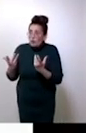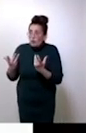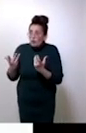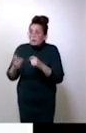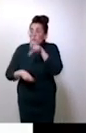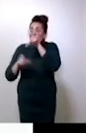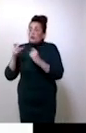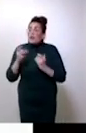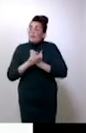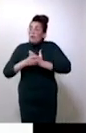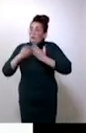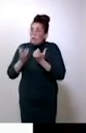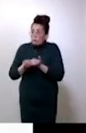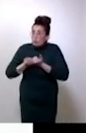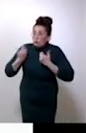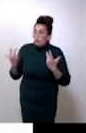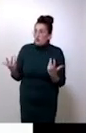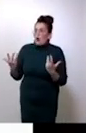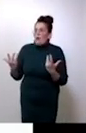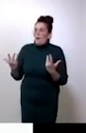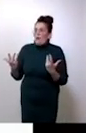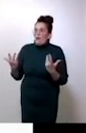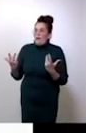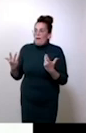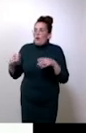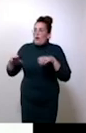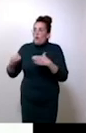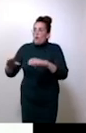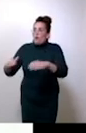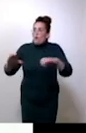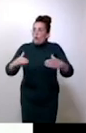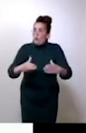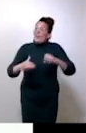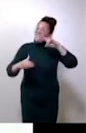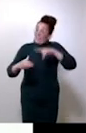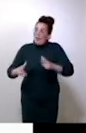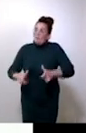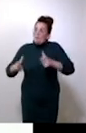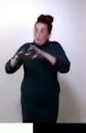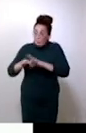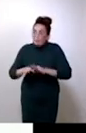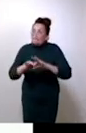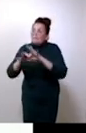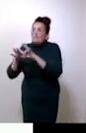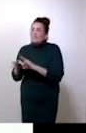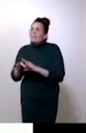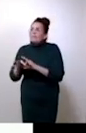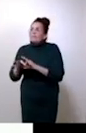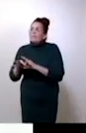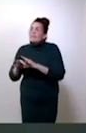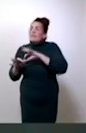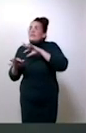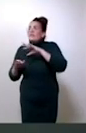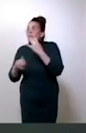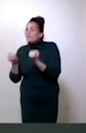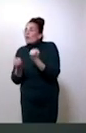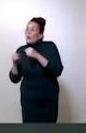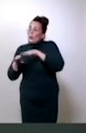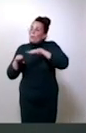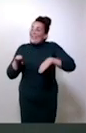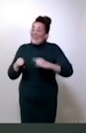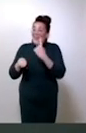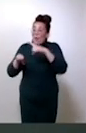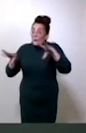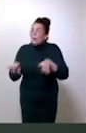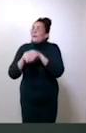d'ouvrage différents, dans lesquels tous les bâtiments sont liés les uns aux autres et le sol constituant souvent un seul parking. Le macrolot, qui